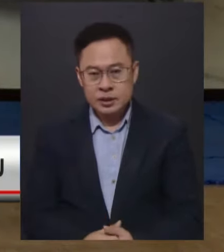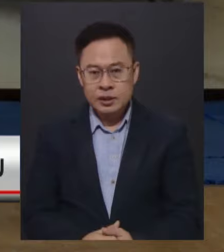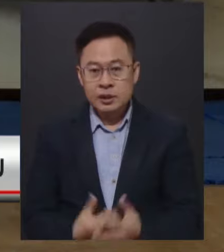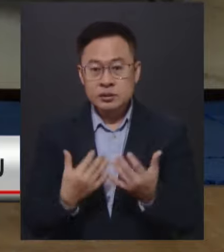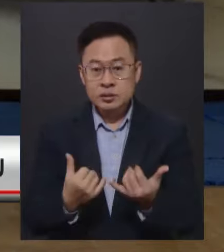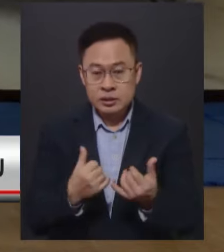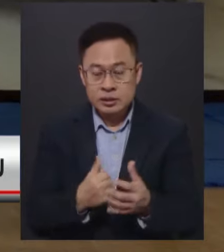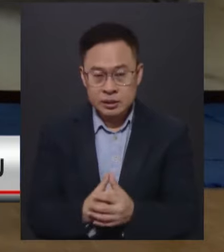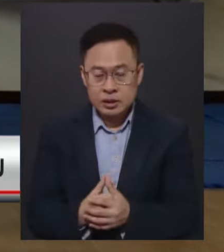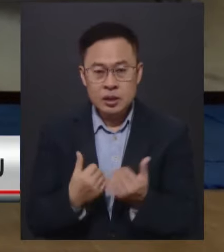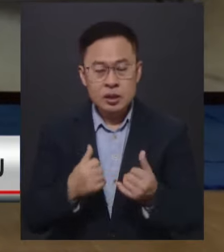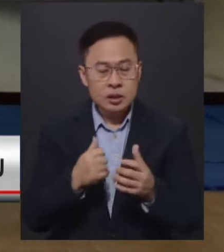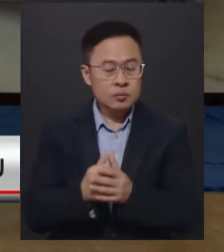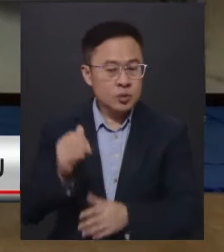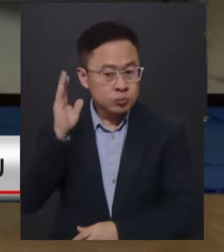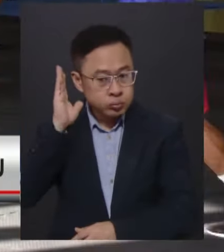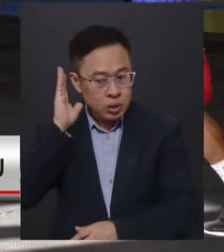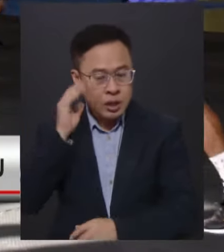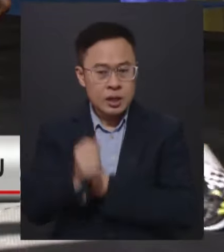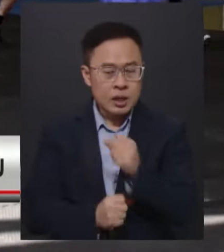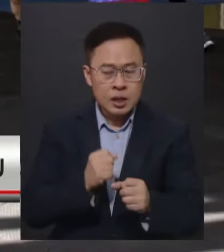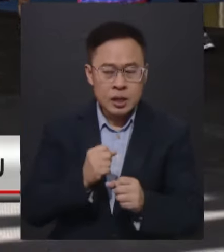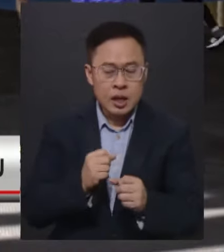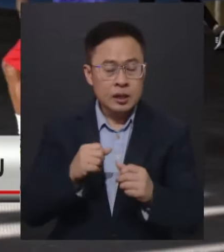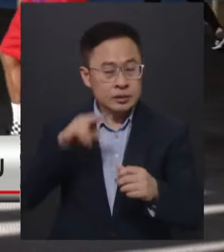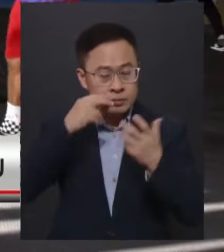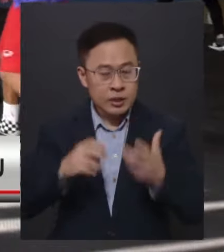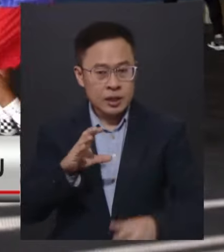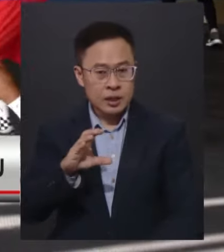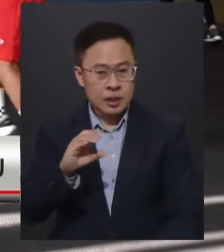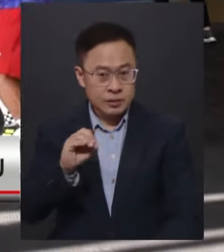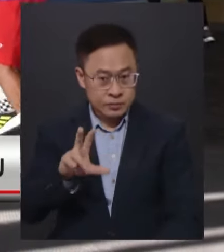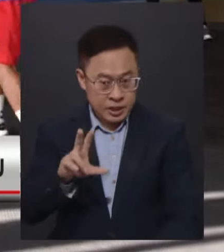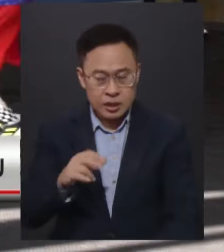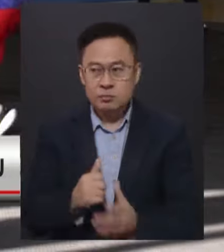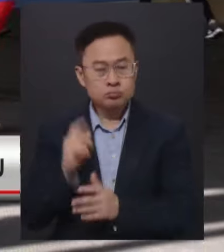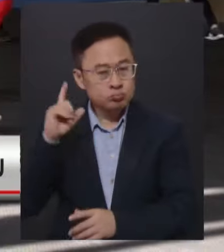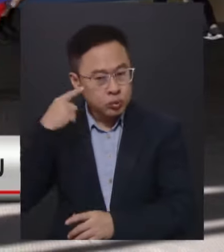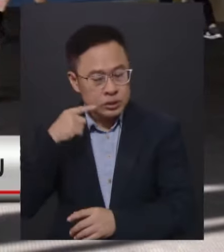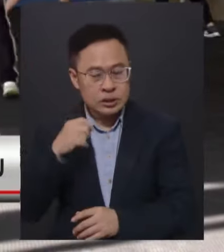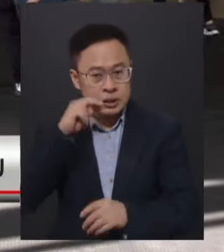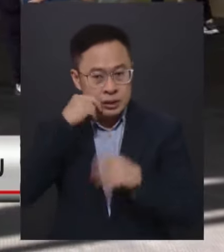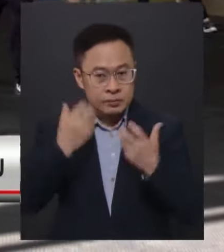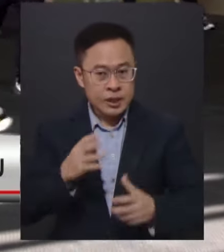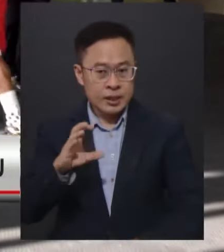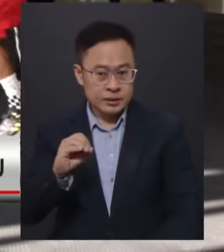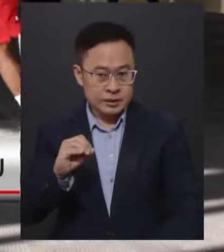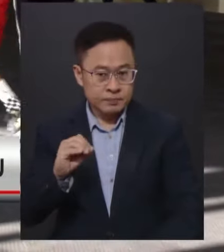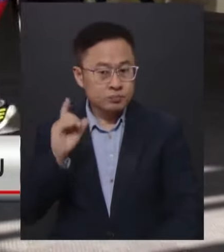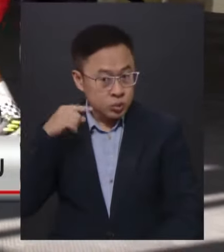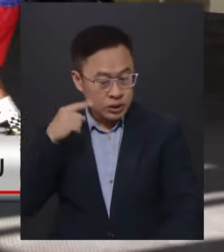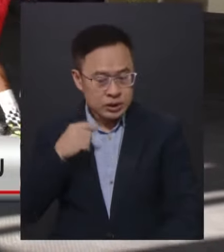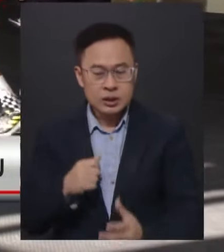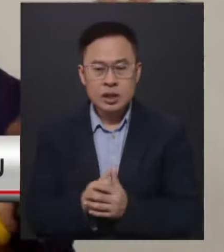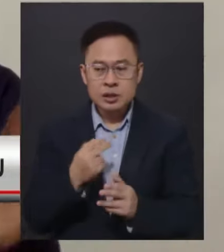งสินสิริในรุ่น 63.5 กิโลกรัมชายแล้วก็มีจุธามาศรักษัตในรุ่น50กิโลกรัมหญิงธนั